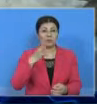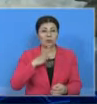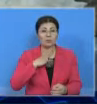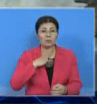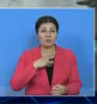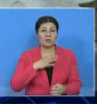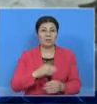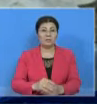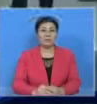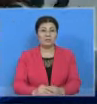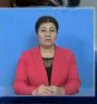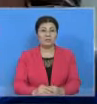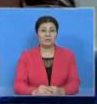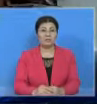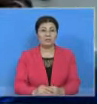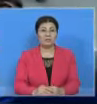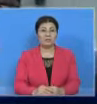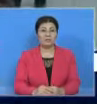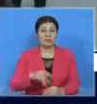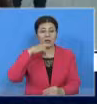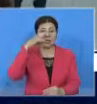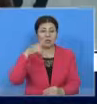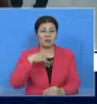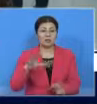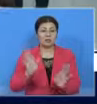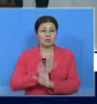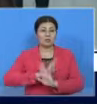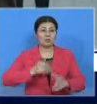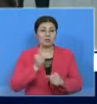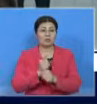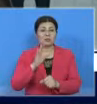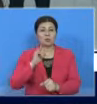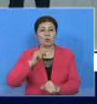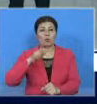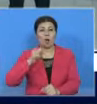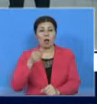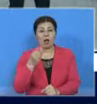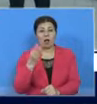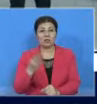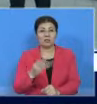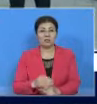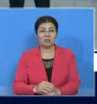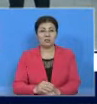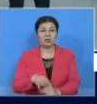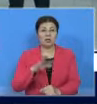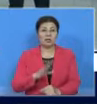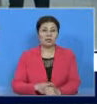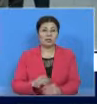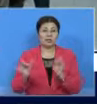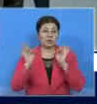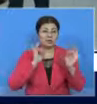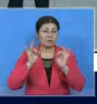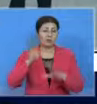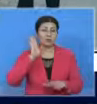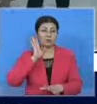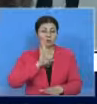аспап таныстырылды. Қазақтың аспабы суағаш дейміз. Осы суағаштың ерекше судың дыбысы шығады. Соны сізге көрсетейін,